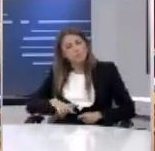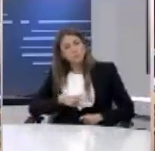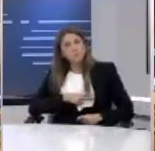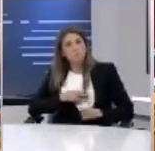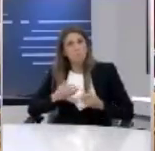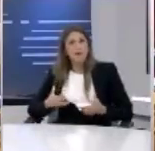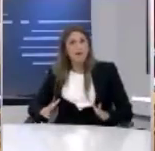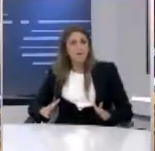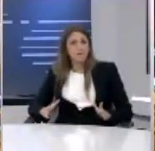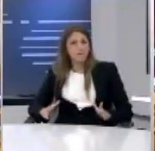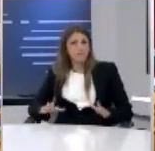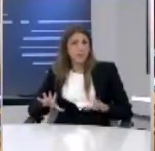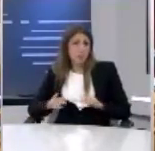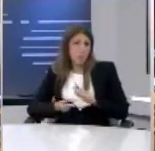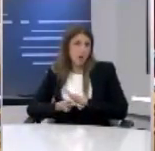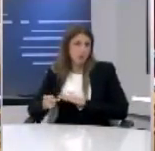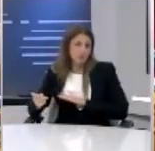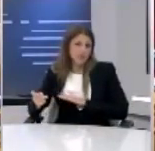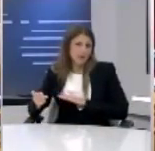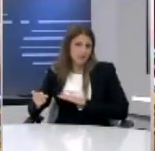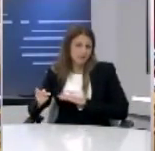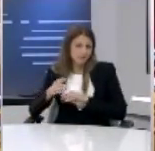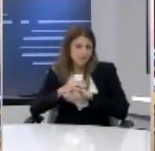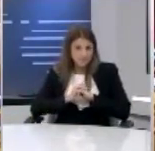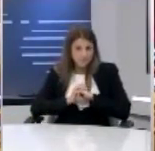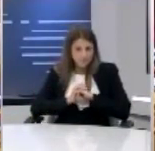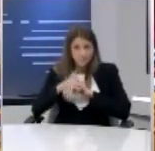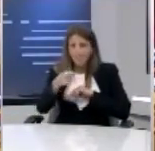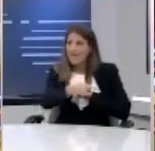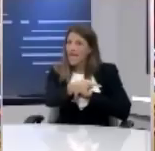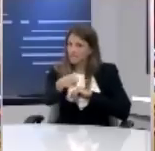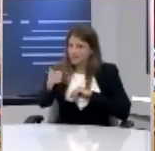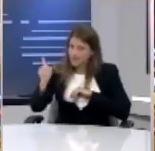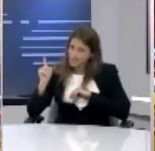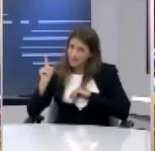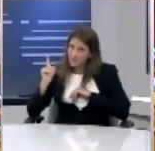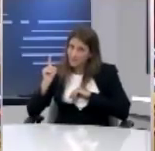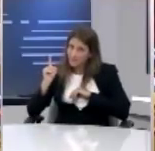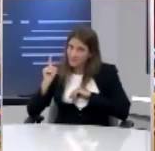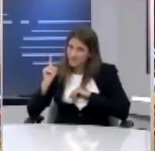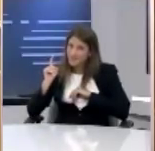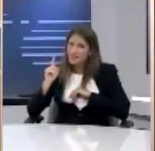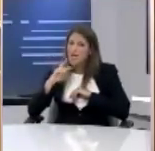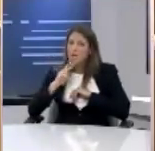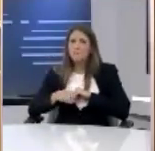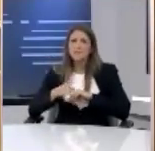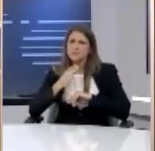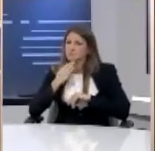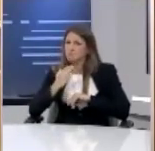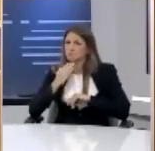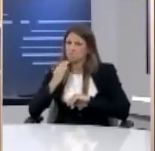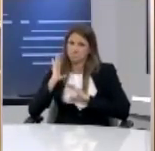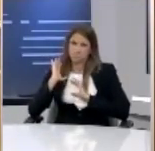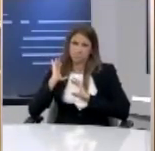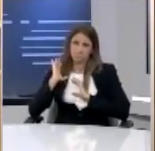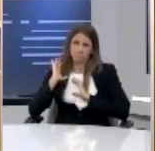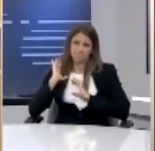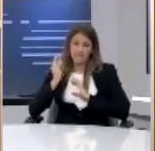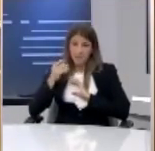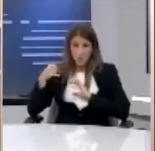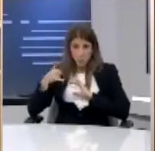Και δεν είστε σε θέση να το απαντήσετε επί της ουσίας. Τυπικά το απαντήσατε βεβαίως, αλλά επί της ουσίας όχι.